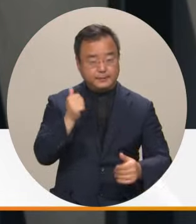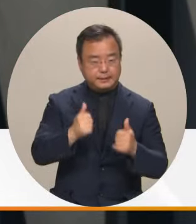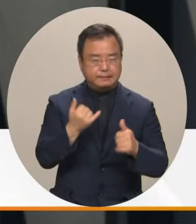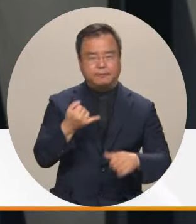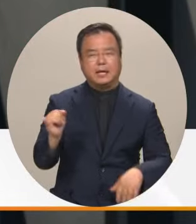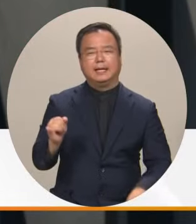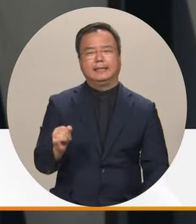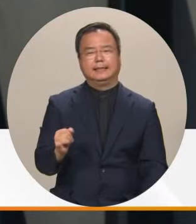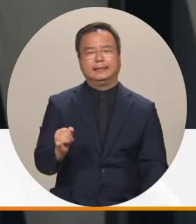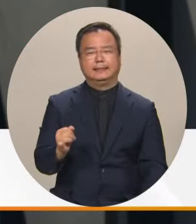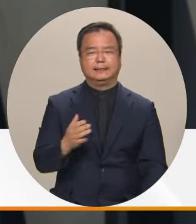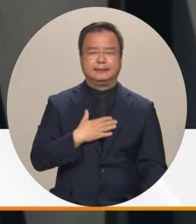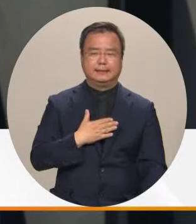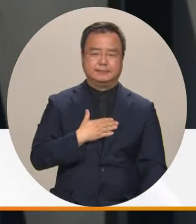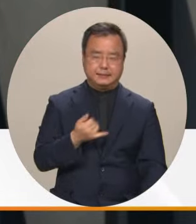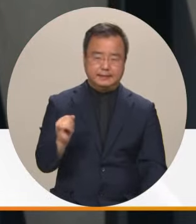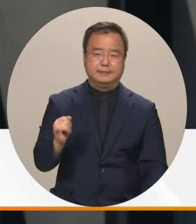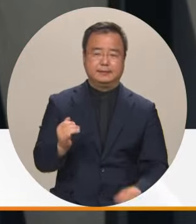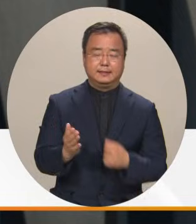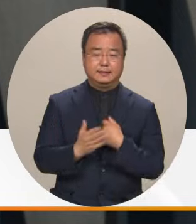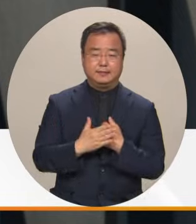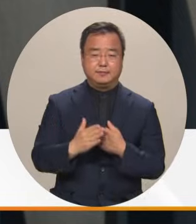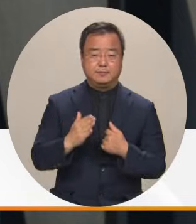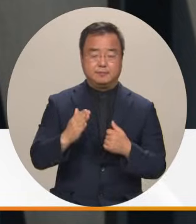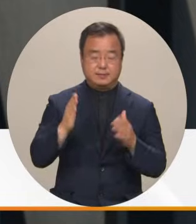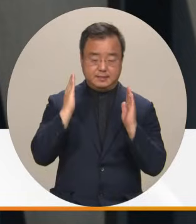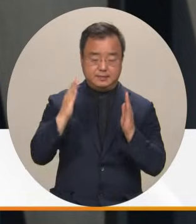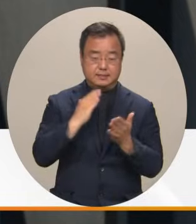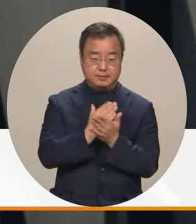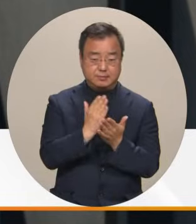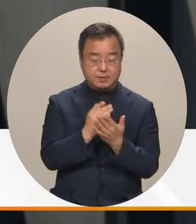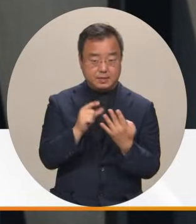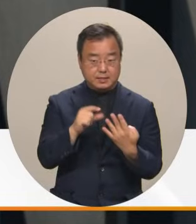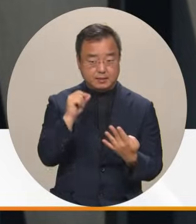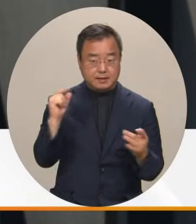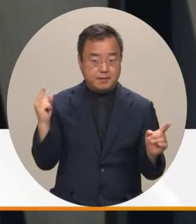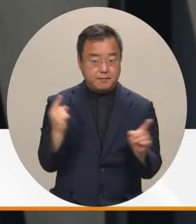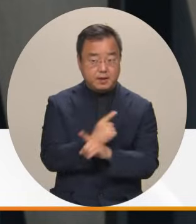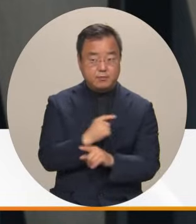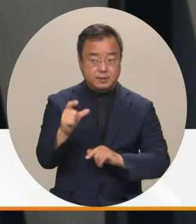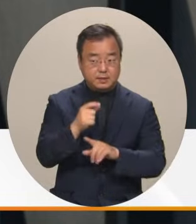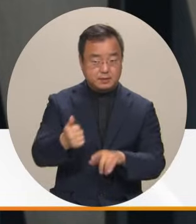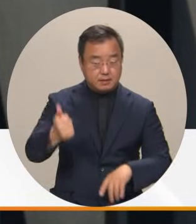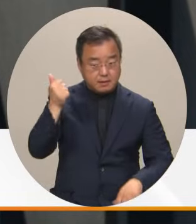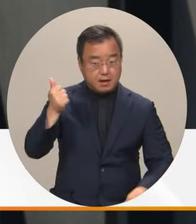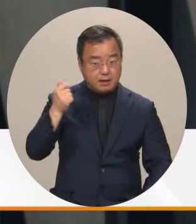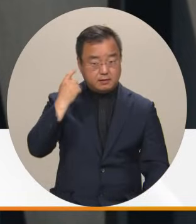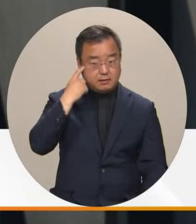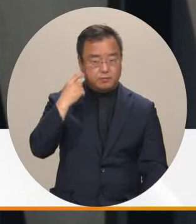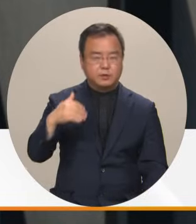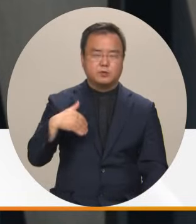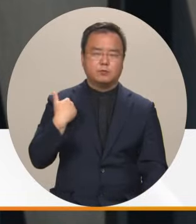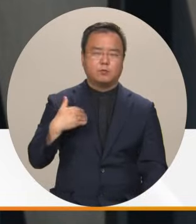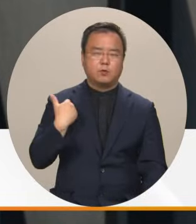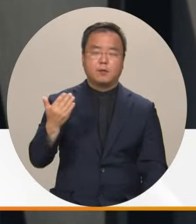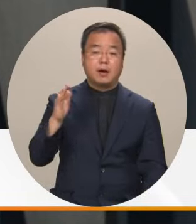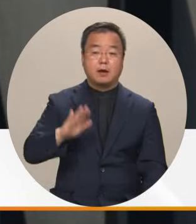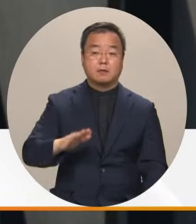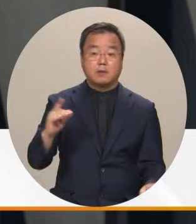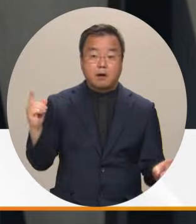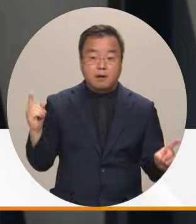잘 못 봤으니까이 선택 과목 바꾸면 좀 더 낮을까 생각을 할 것 같기도 해요 근데 사실 그렇게